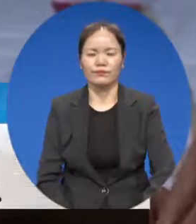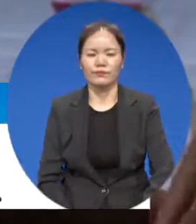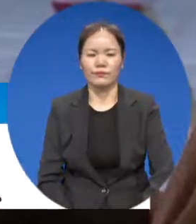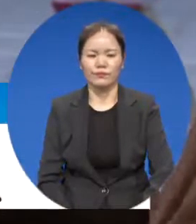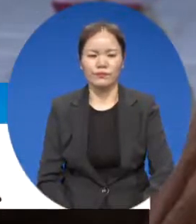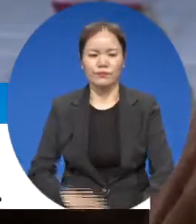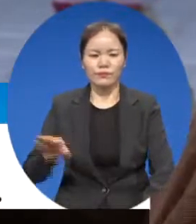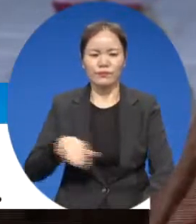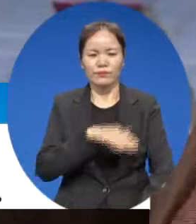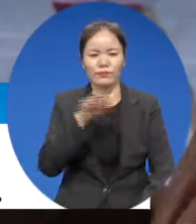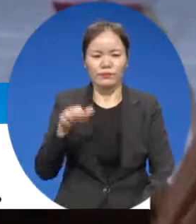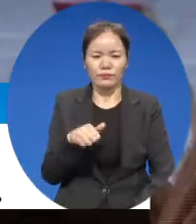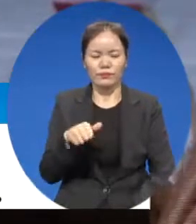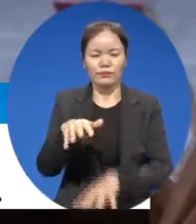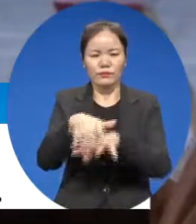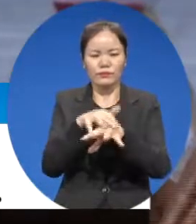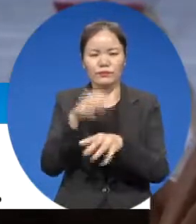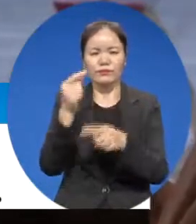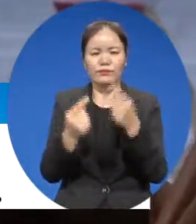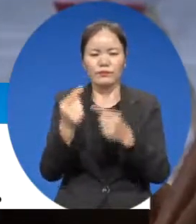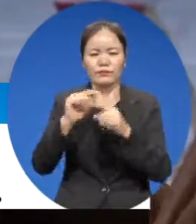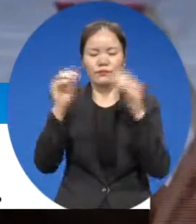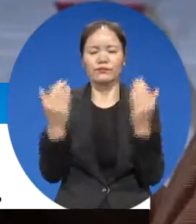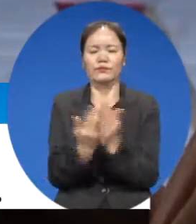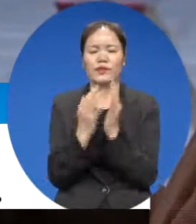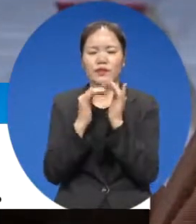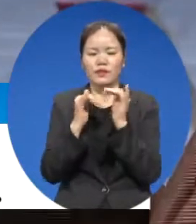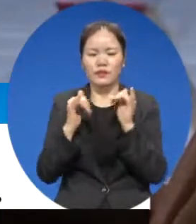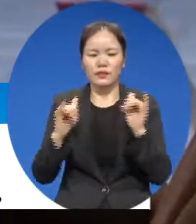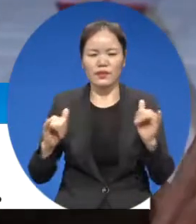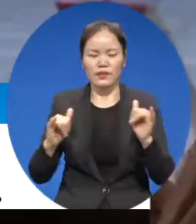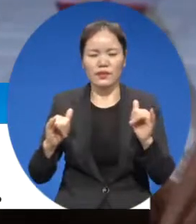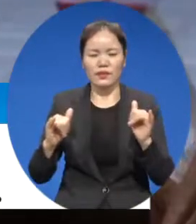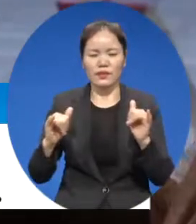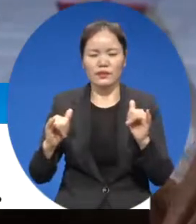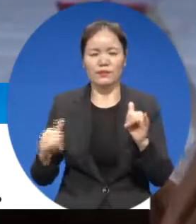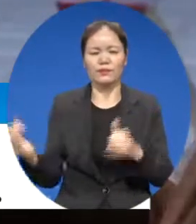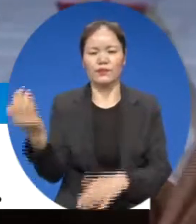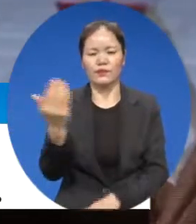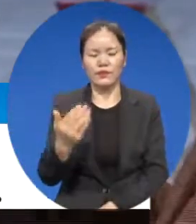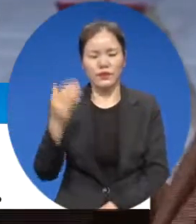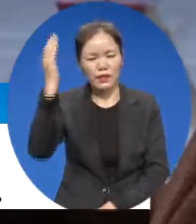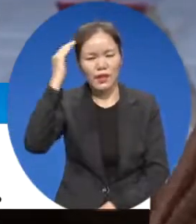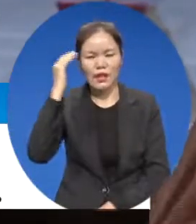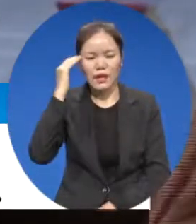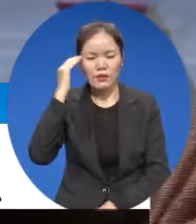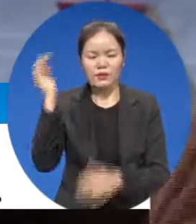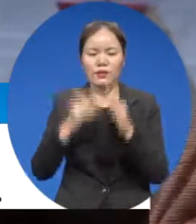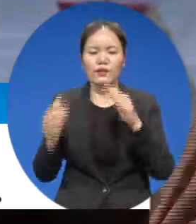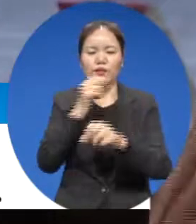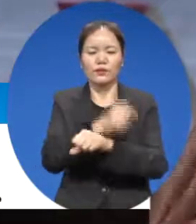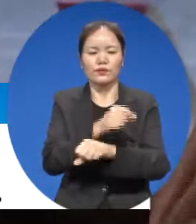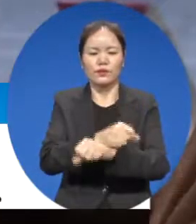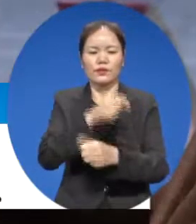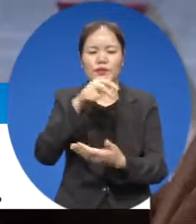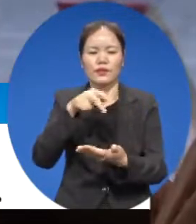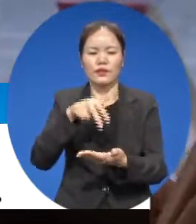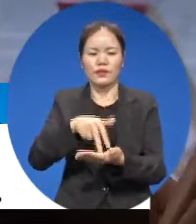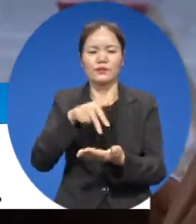또 우리 부 성한 보다도 아 모든 분들에게 대한민국의 굉 직자 로서